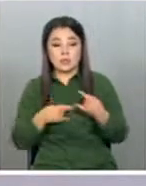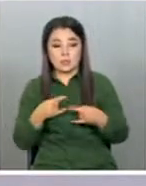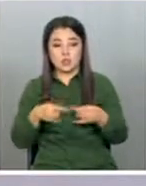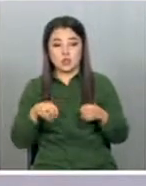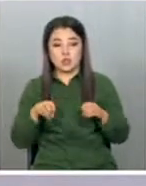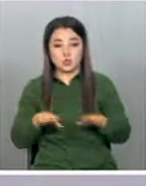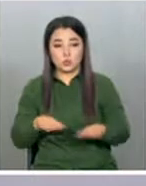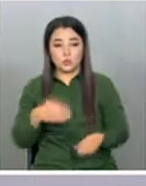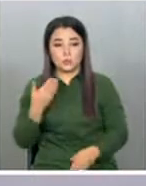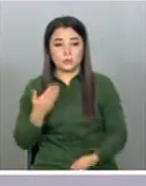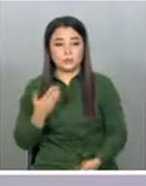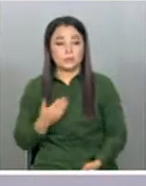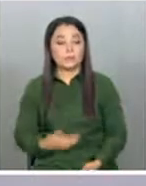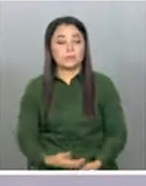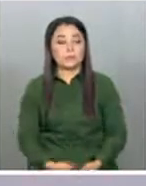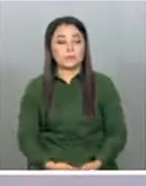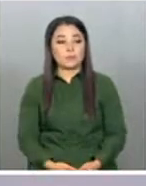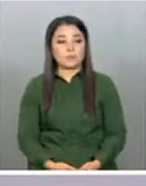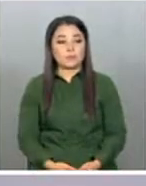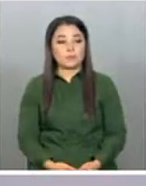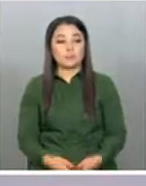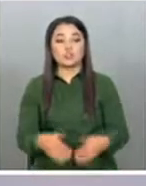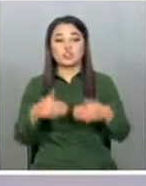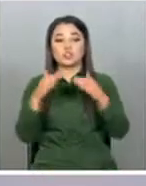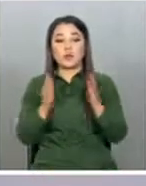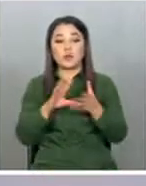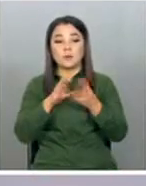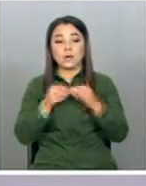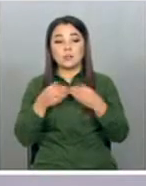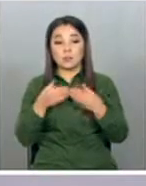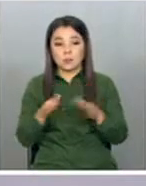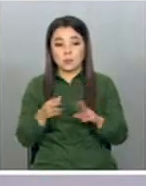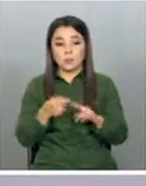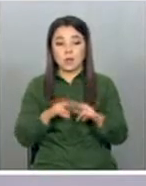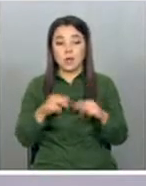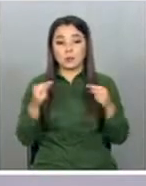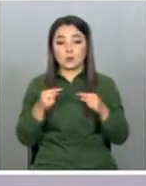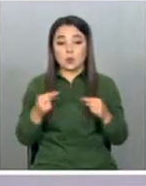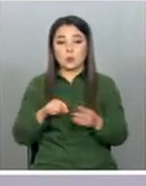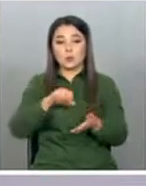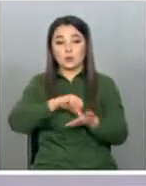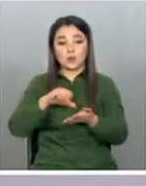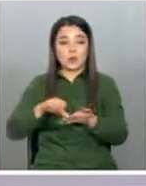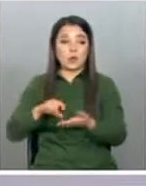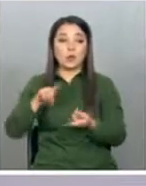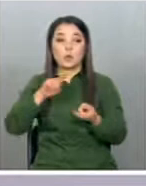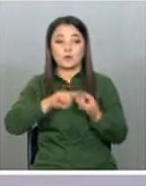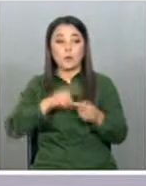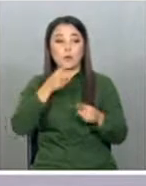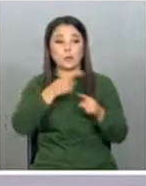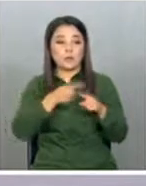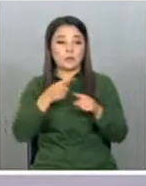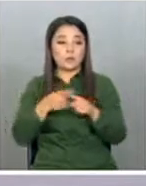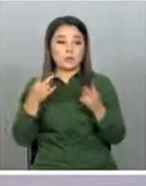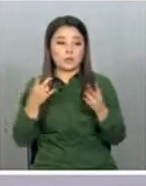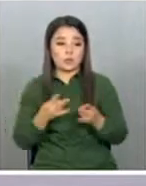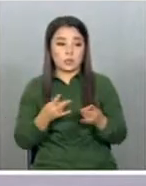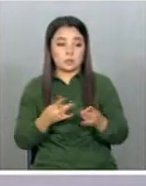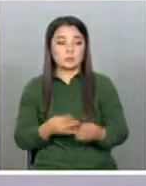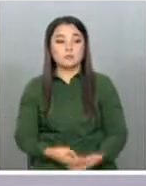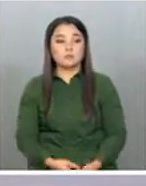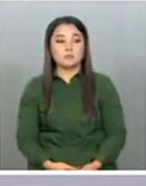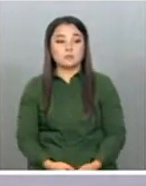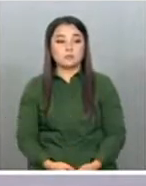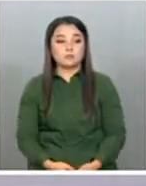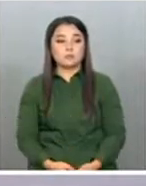Шешуі. Барлық жерде жақшаларды ашамыз, ұқсас мүшелерді біріктіреміз. Сонда c квадрат қосу